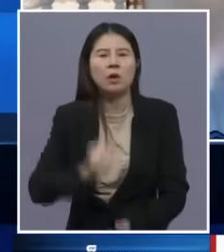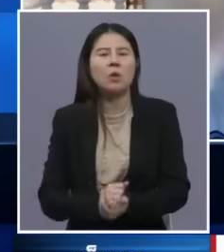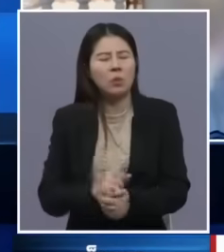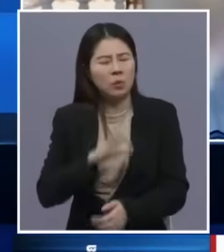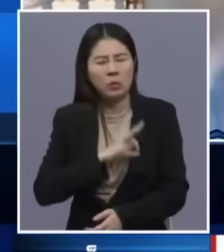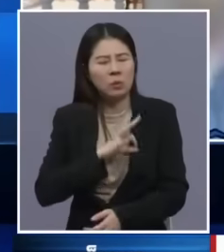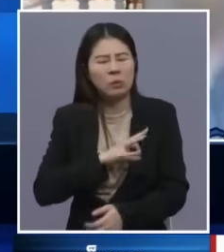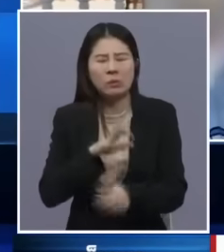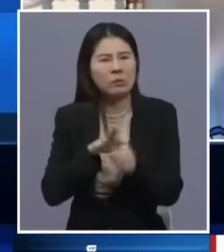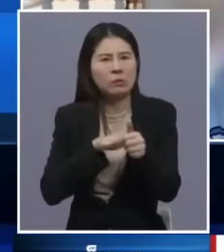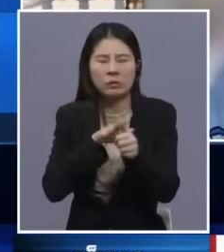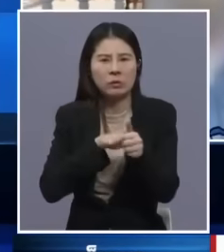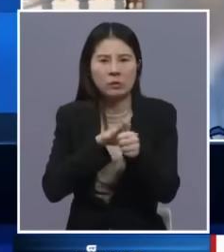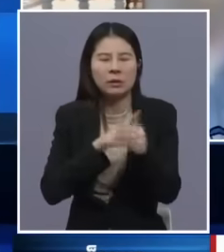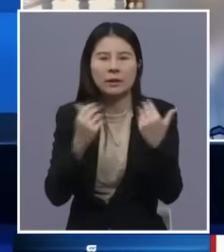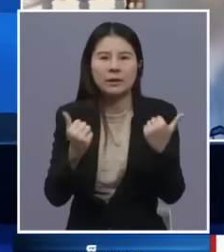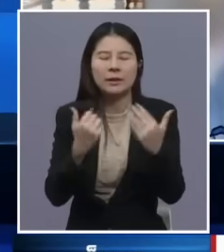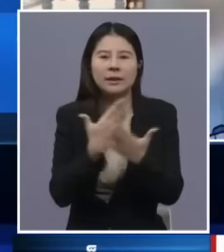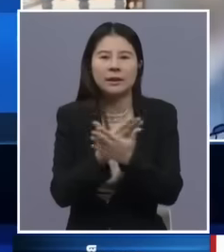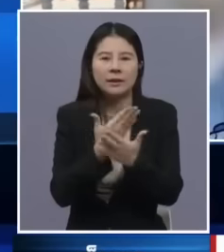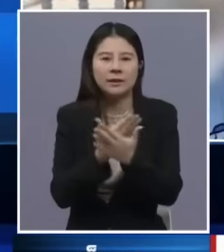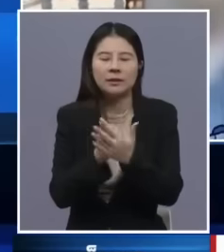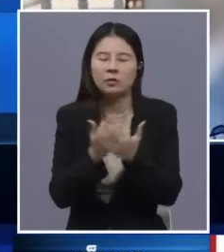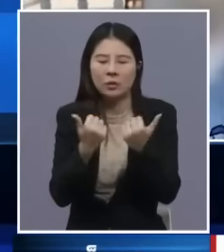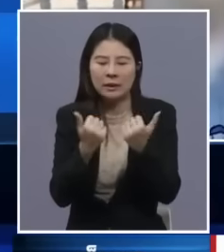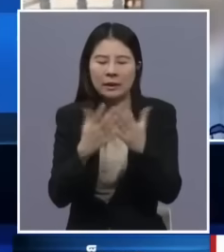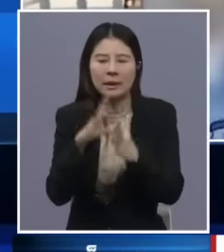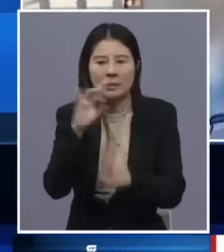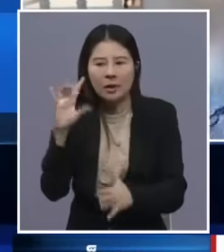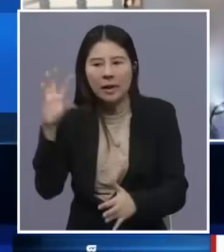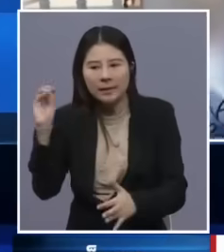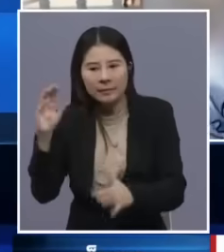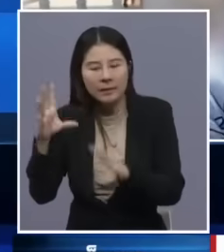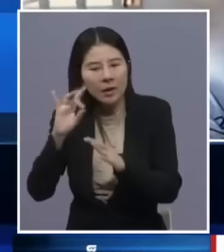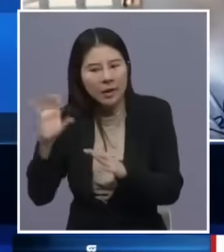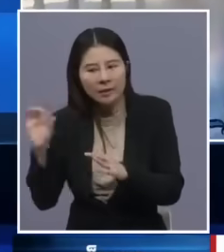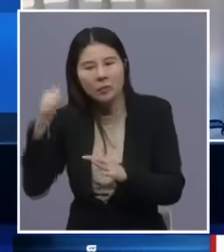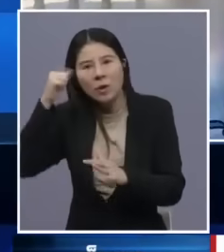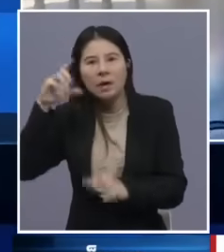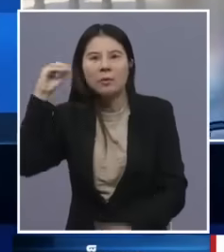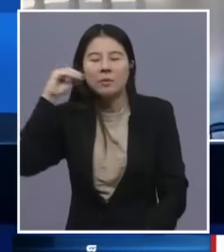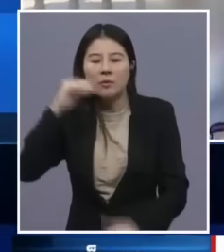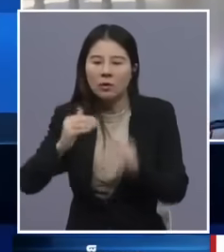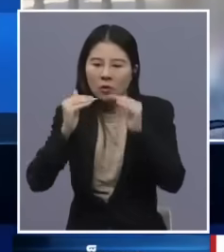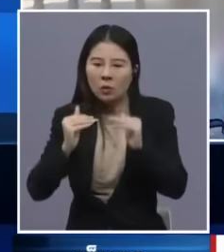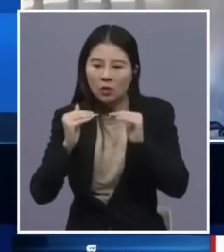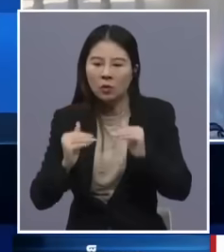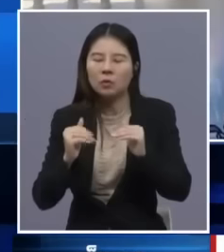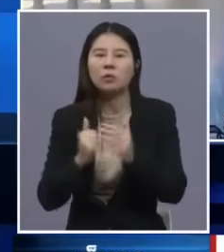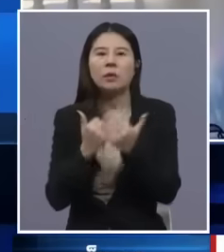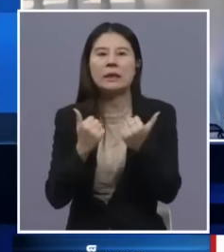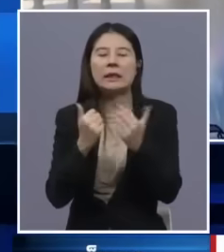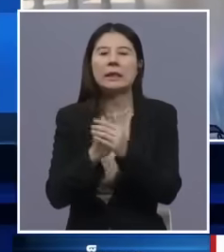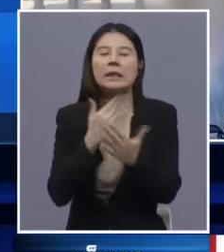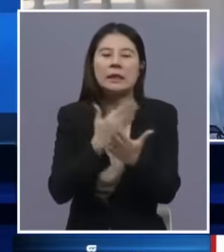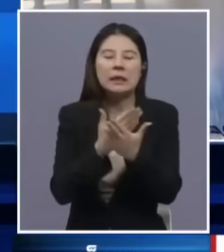ก็คือจ่ายมาจนวันเนี้ยเงินต้นเพิ่งลดไปหมื่นเดียว เออค่ะคือที่จ่ายไปส่วนใหญ่มันเป็นดอกเบี้ยไง